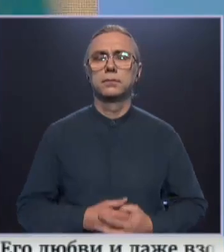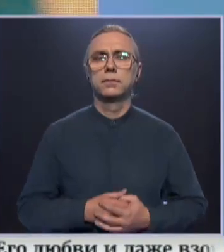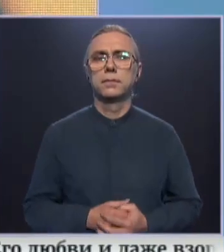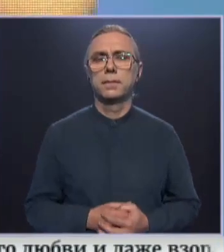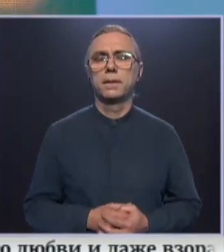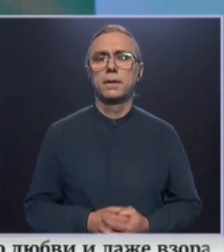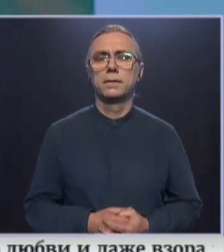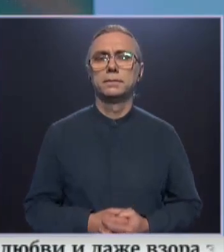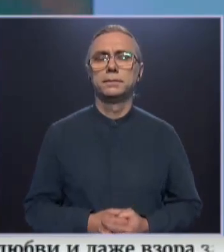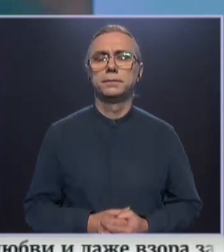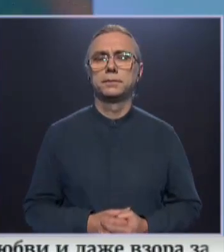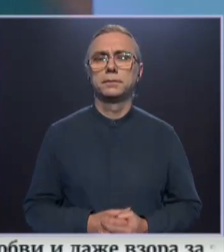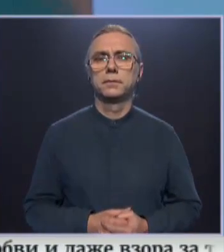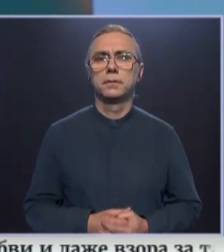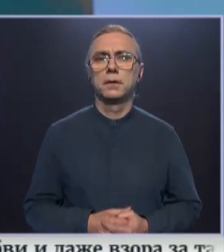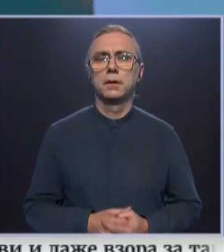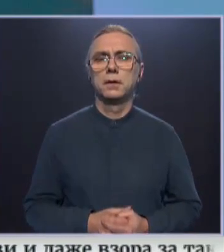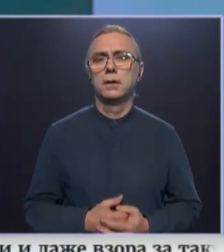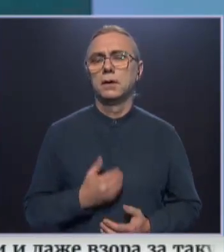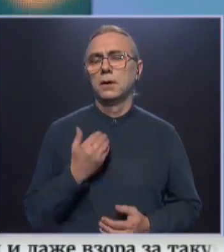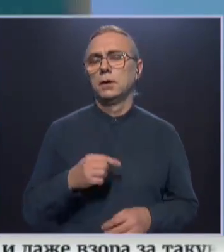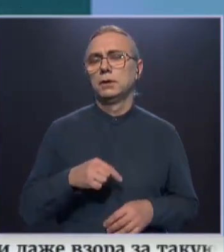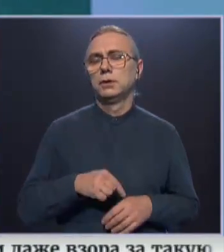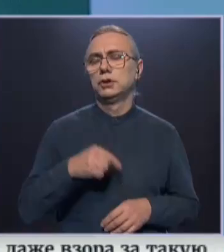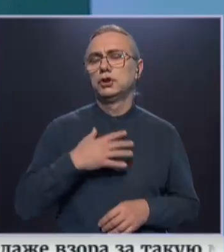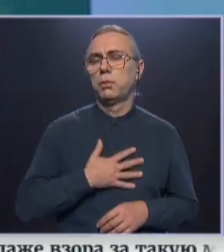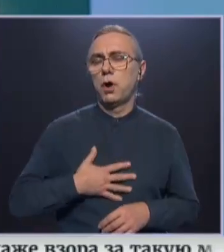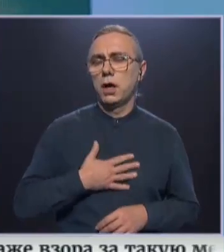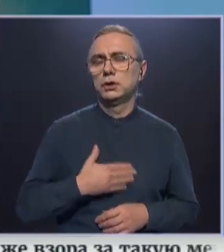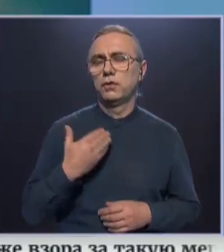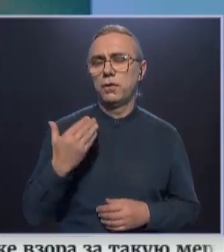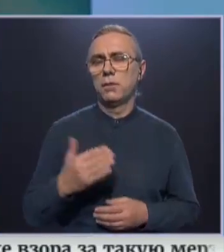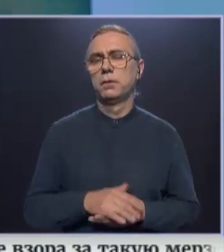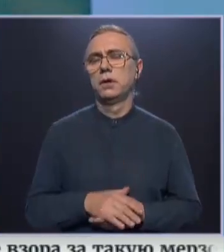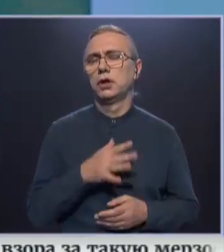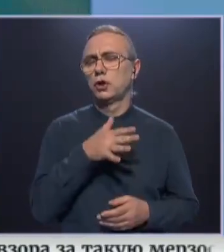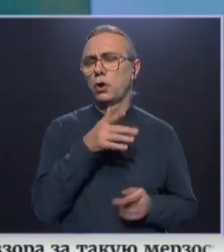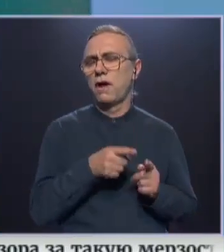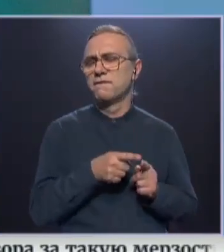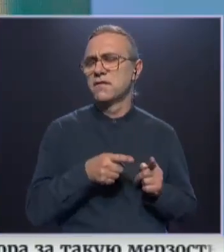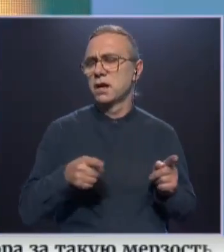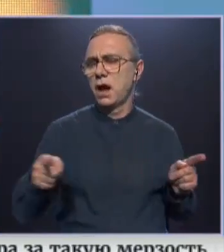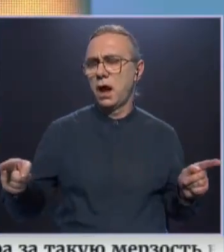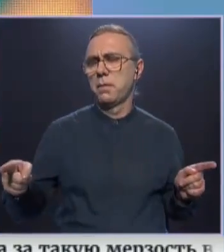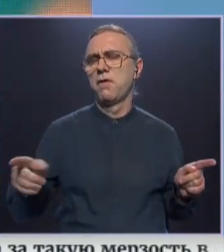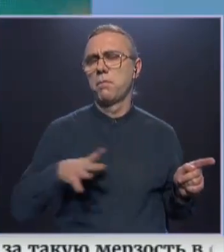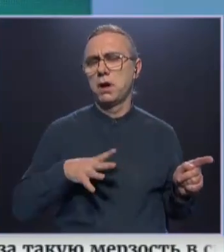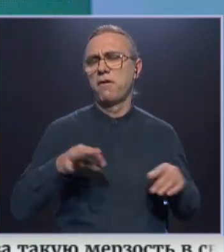Соболезную вам искренне. Да, 46 лет в браке, конечно, это заслуживает, да. Заслуживает